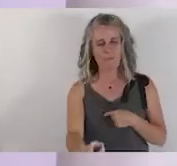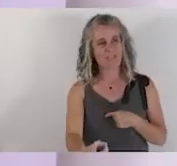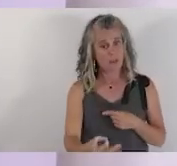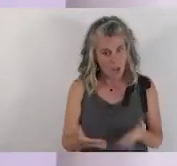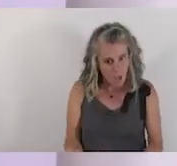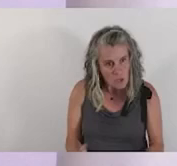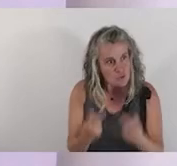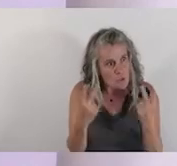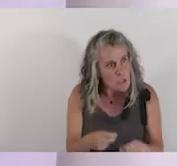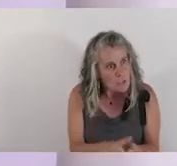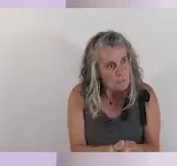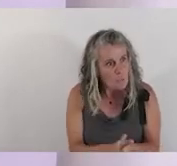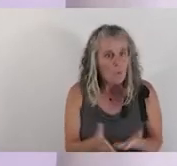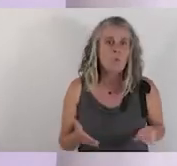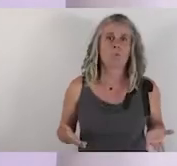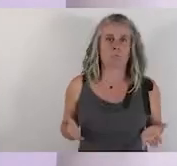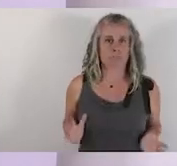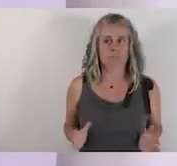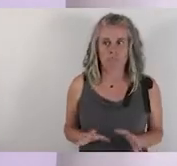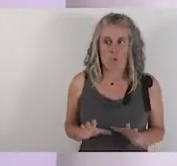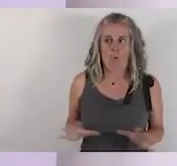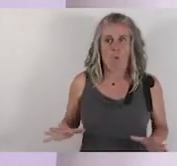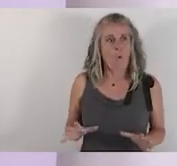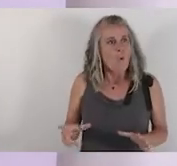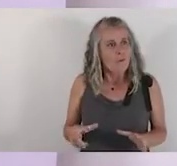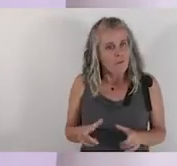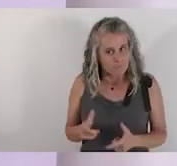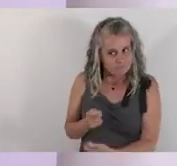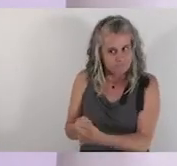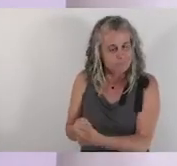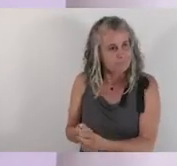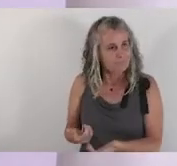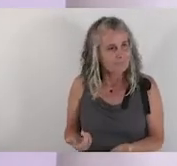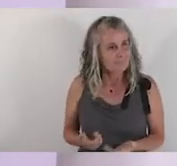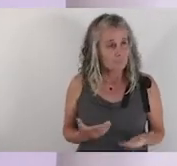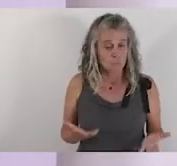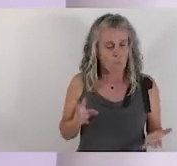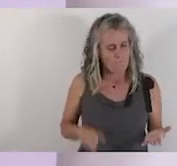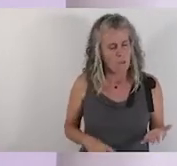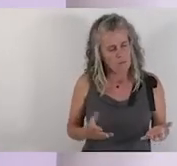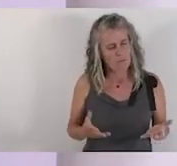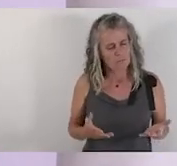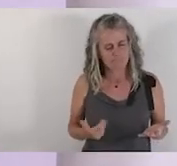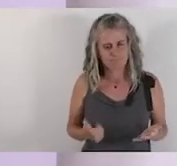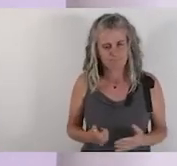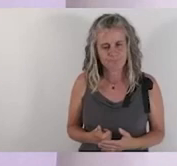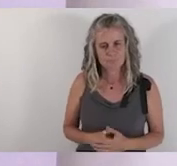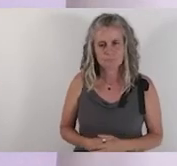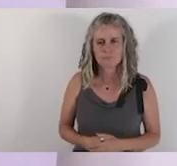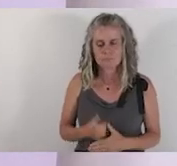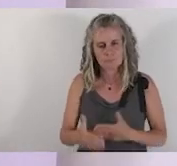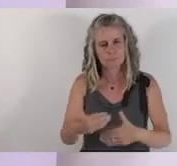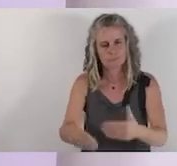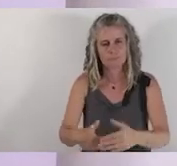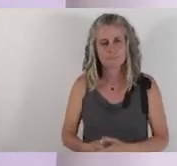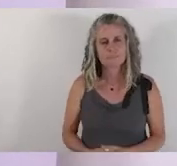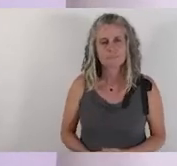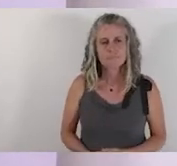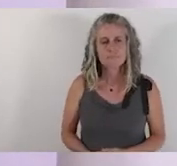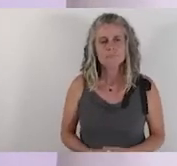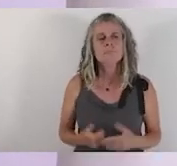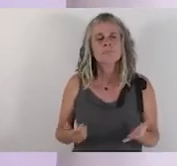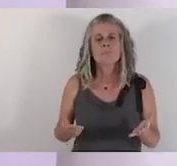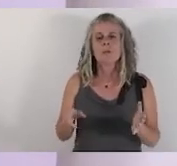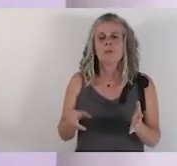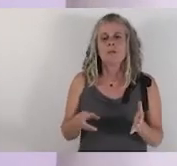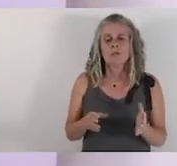Il faut bien comprendre que les usagers et les administrés sont la priorité de ce mandat et continueront à l'être. Sur les nouvelles grilles